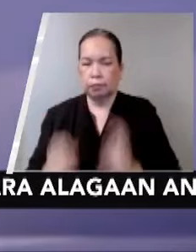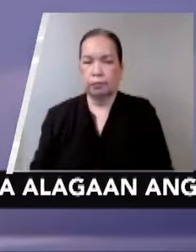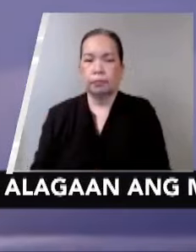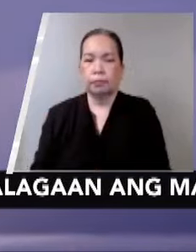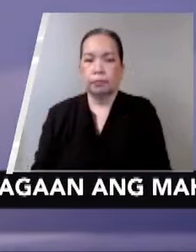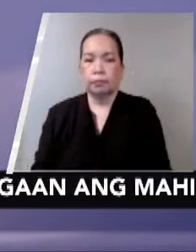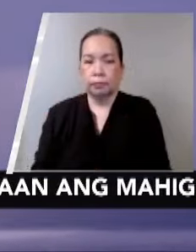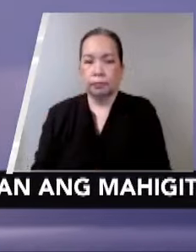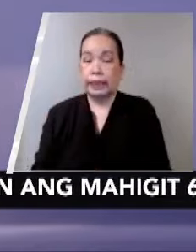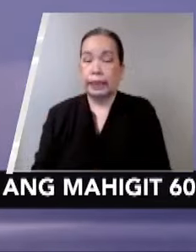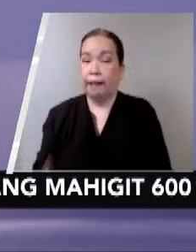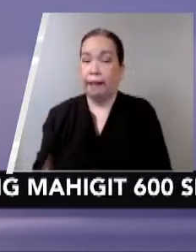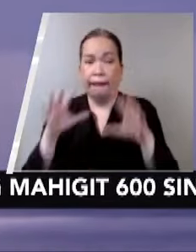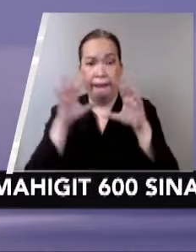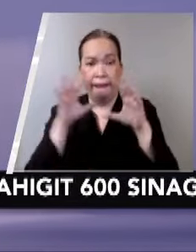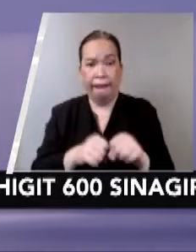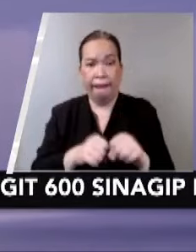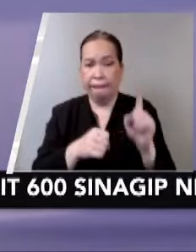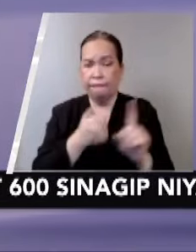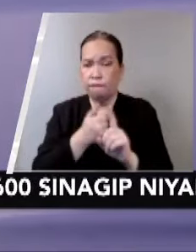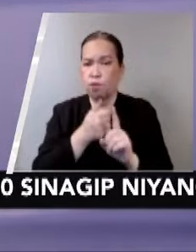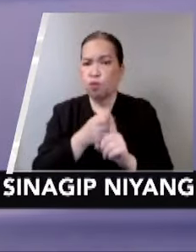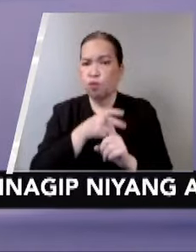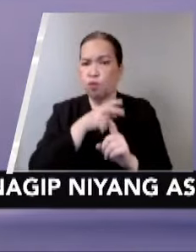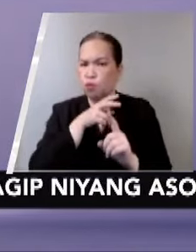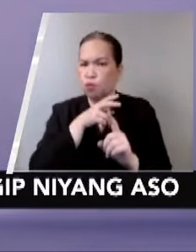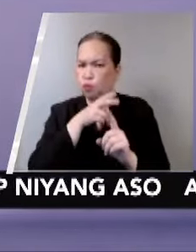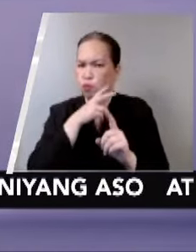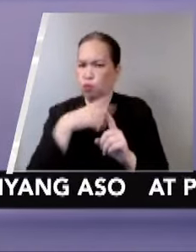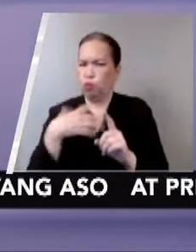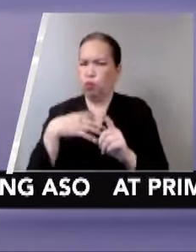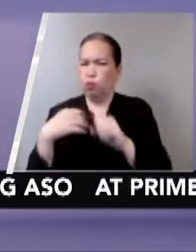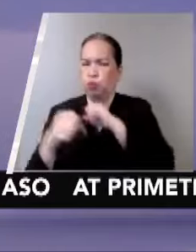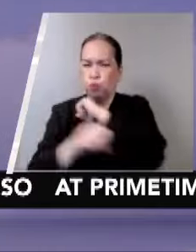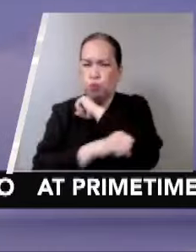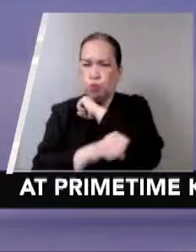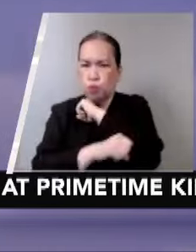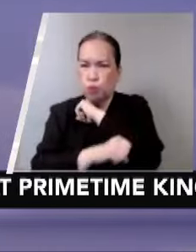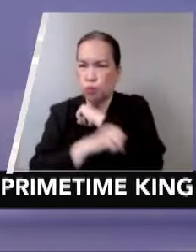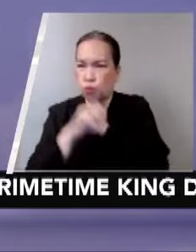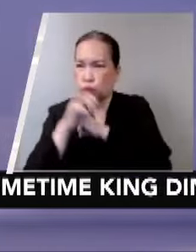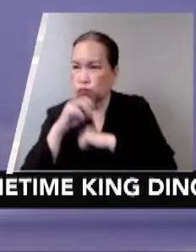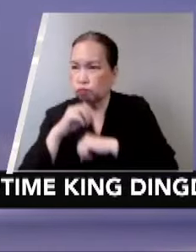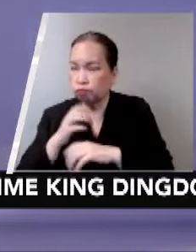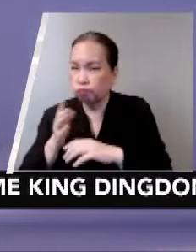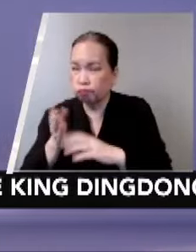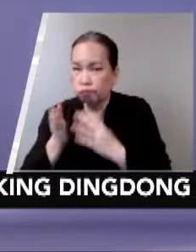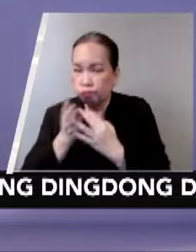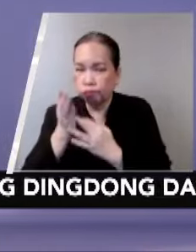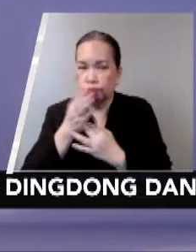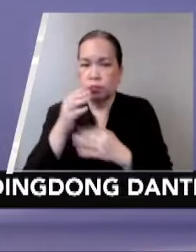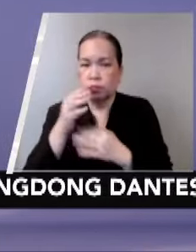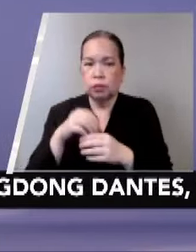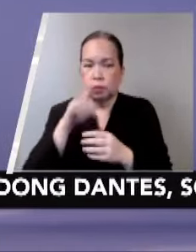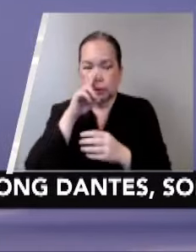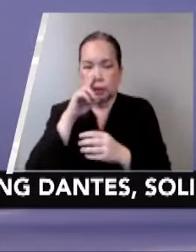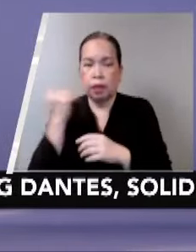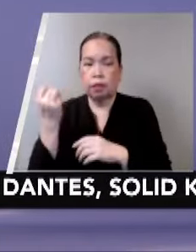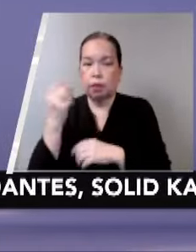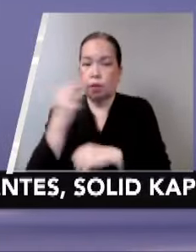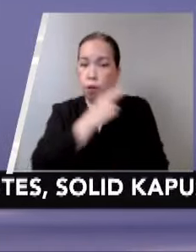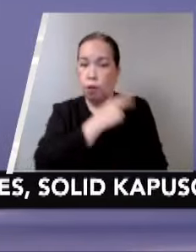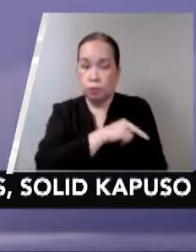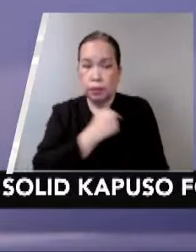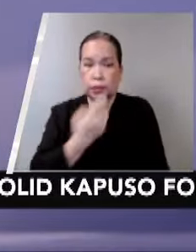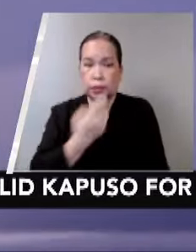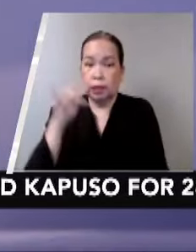Arestado na ang suspect sa pananalisi sa ilang ospital at klinika, hindi lang sa Metro Manila kundi pati sa Ilocos Region, Central Luzon at Calabar